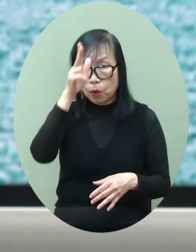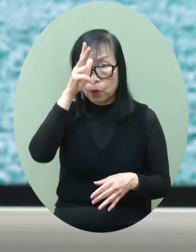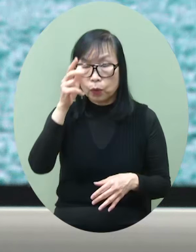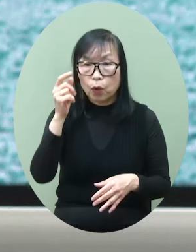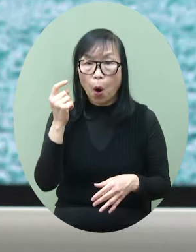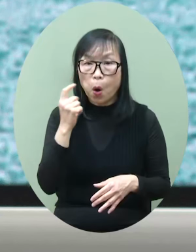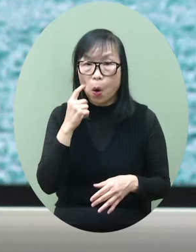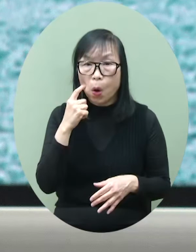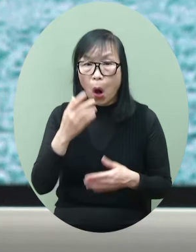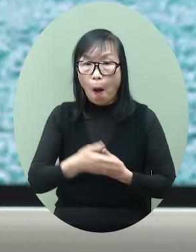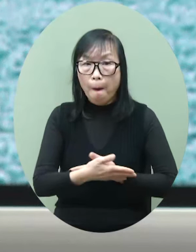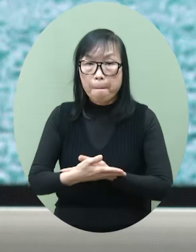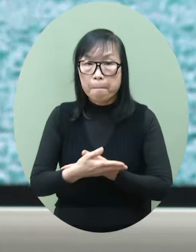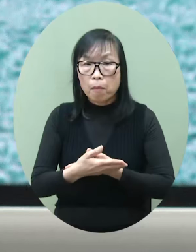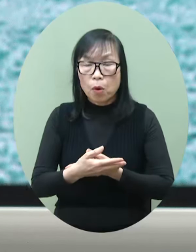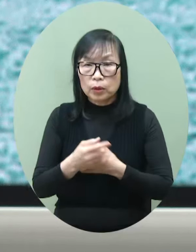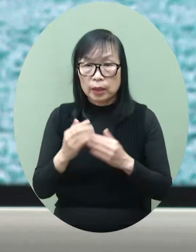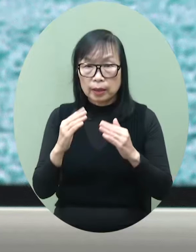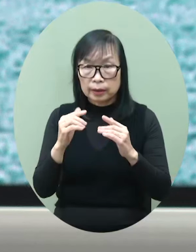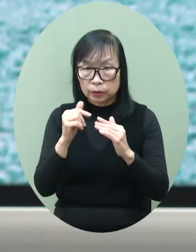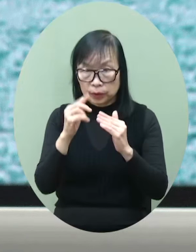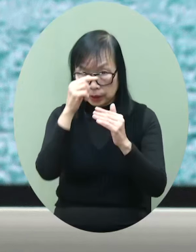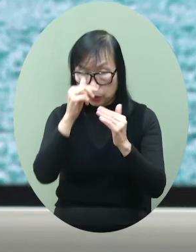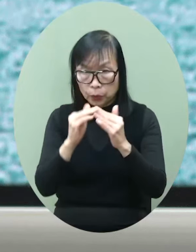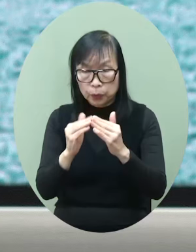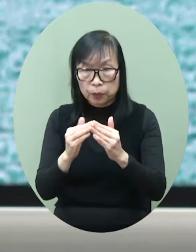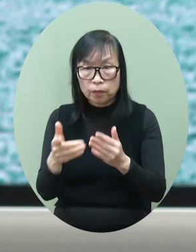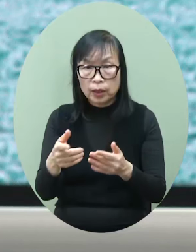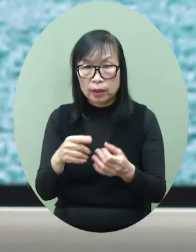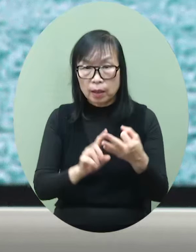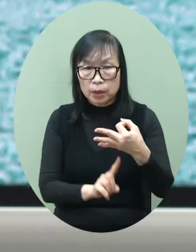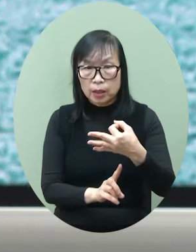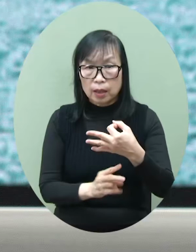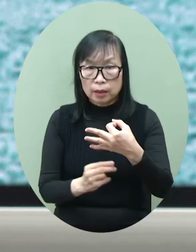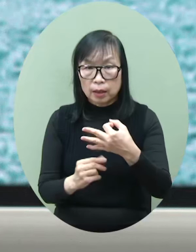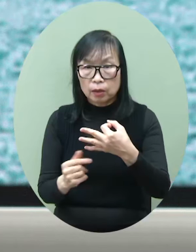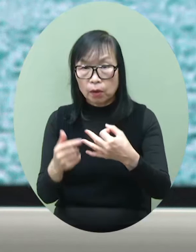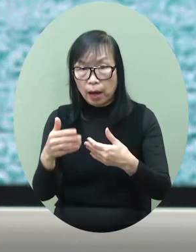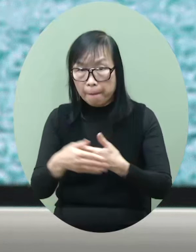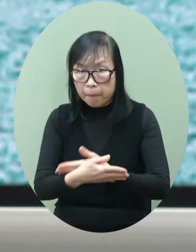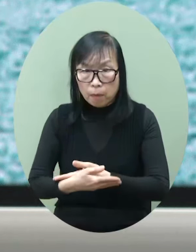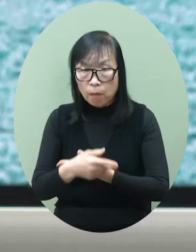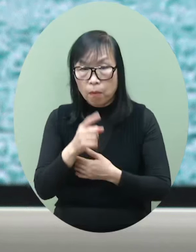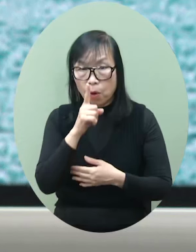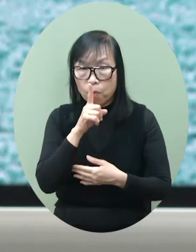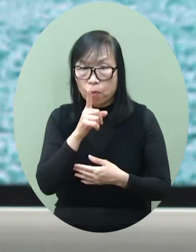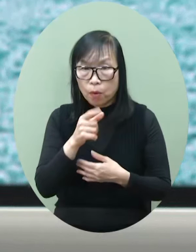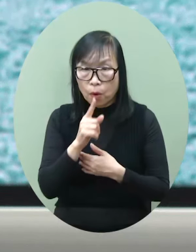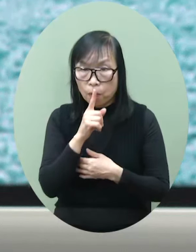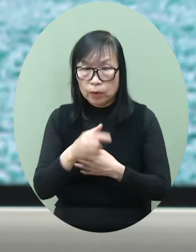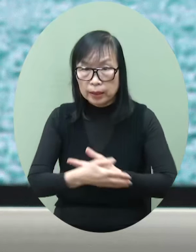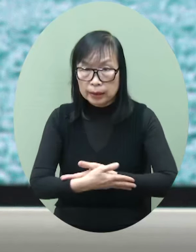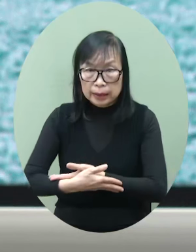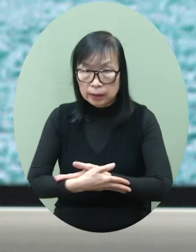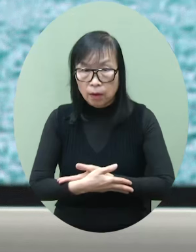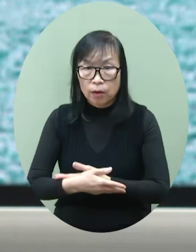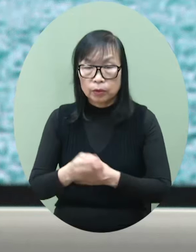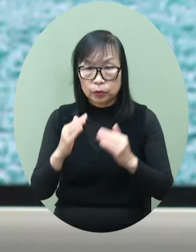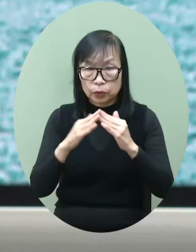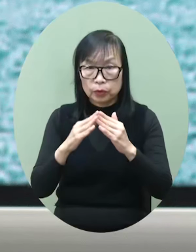母嬰在3月19日和3月27日這裡我們都會跟母嬰健康院跟進一下看看會不會有機會